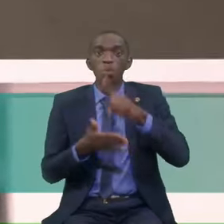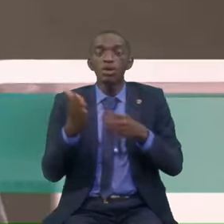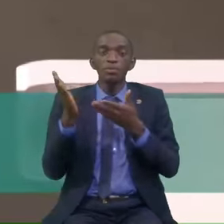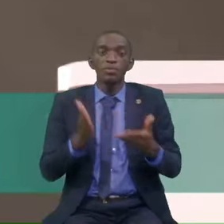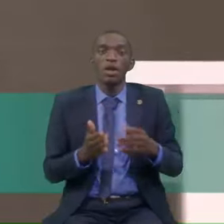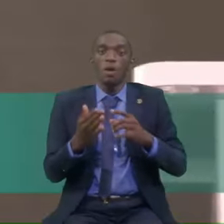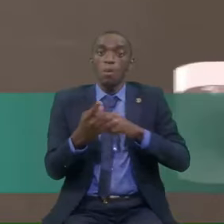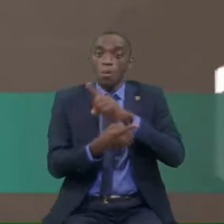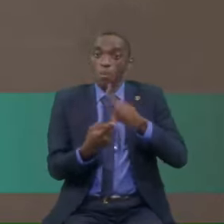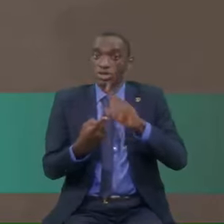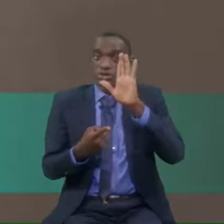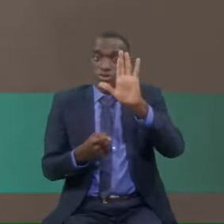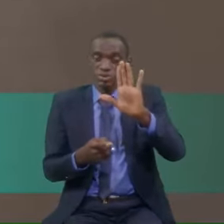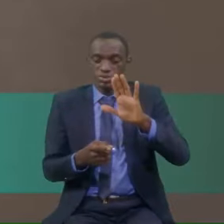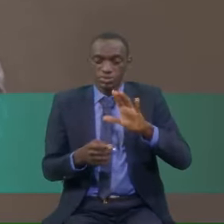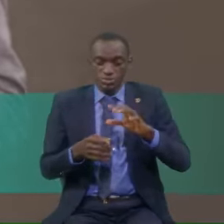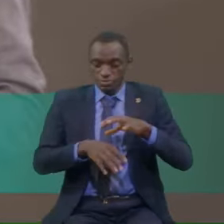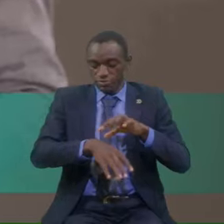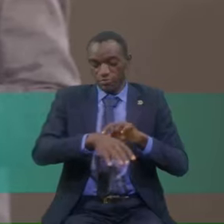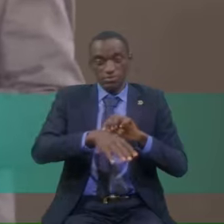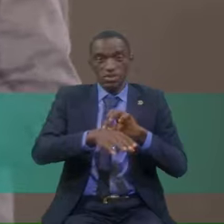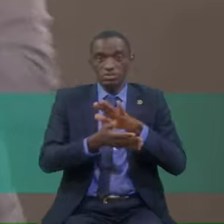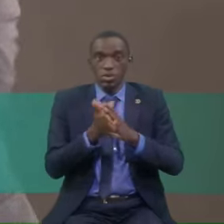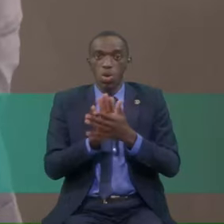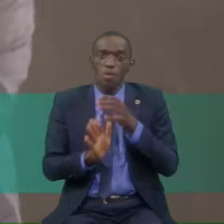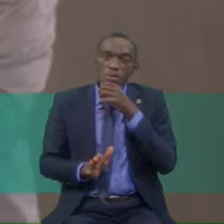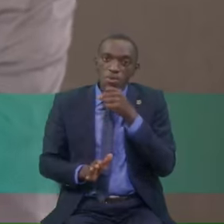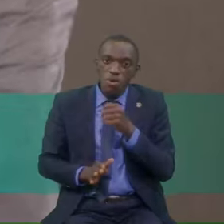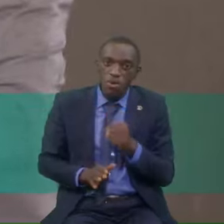Quand ta chair prend de l'âge,